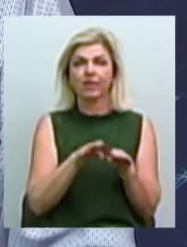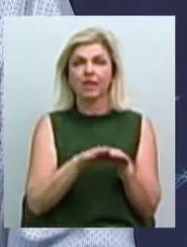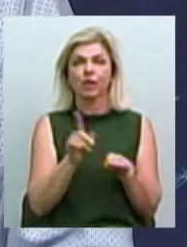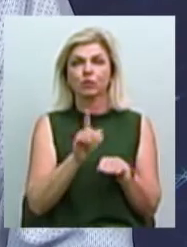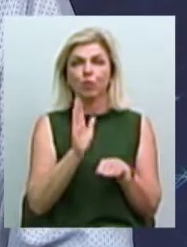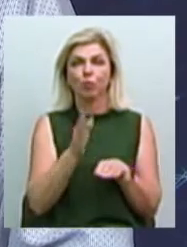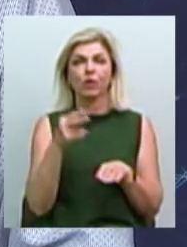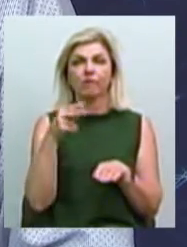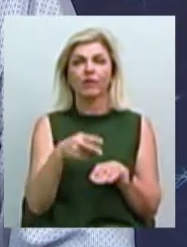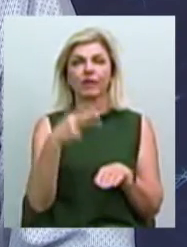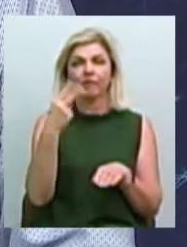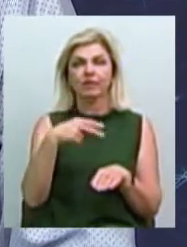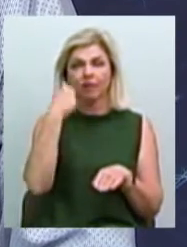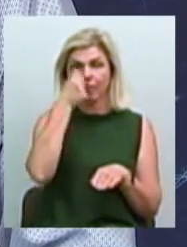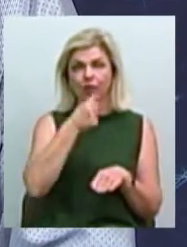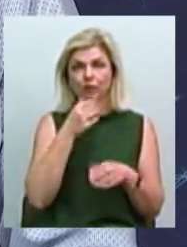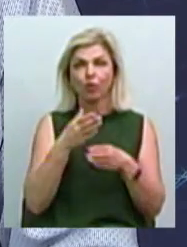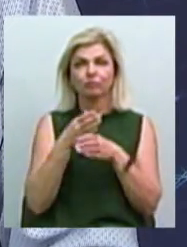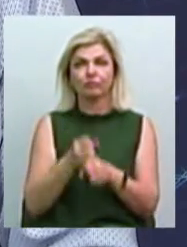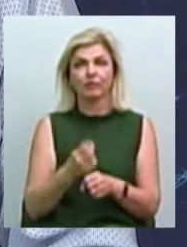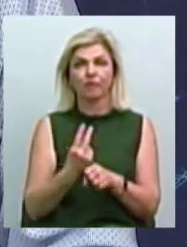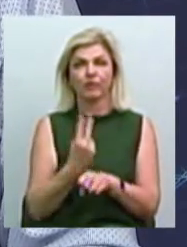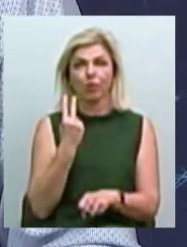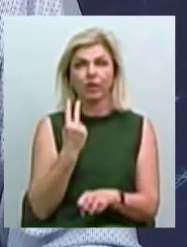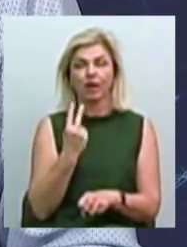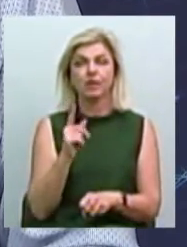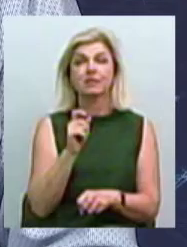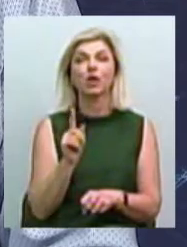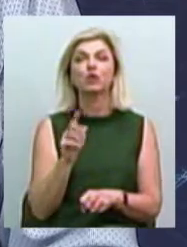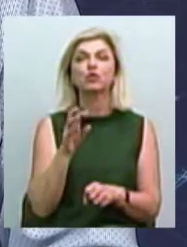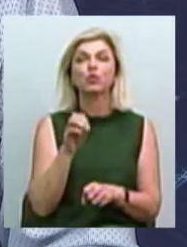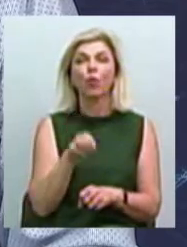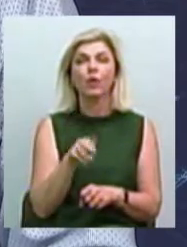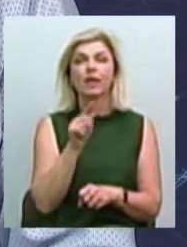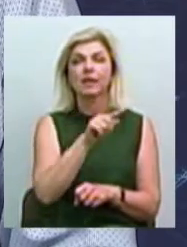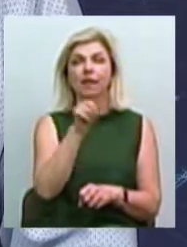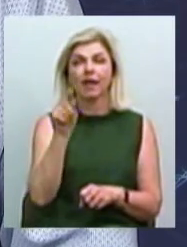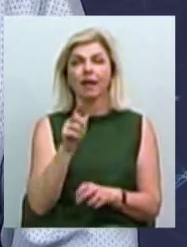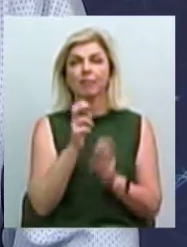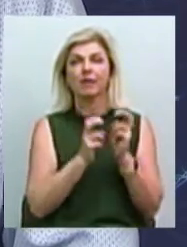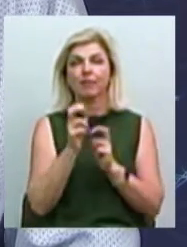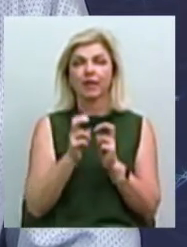буде в 2020 році, він уменьшиться вдвоє за счет, прежде всего, тих предприятий, які...